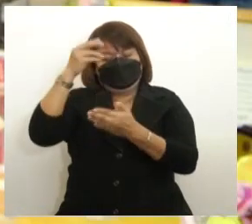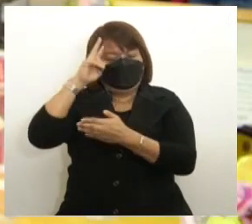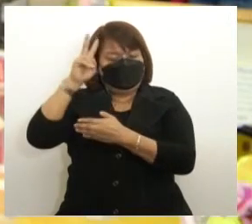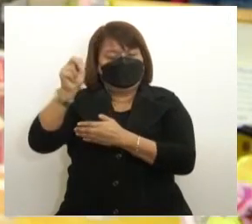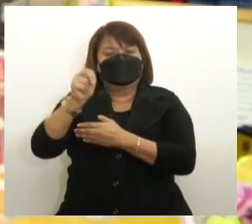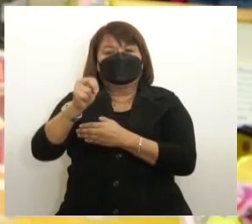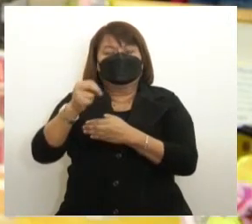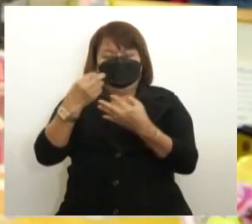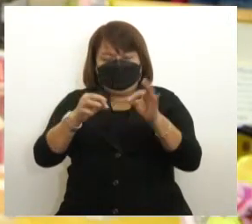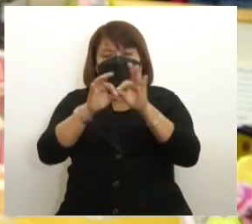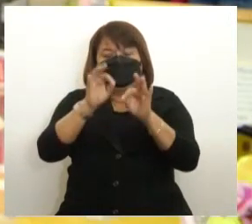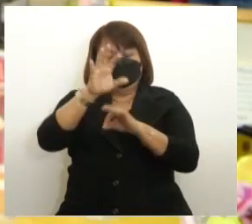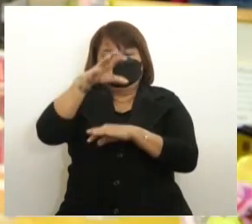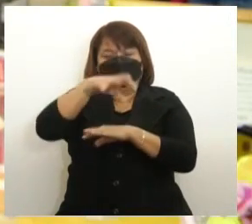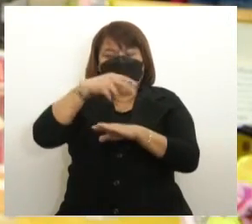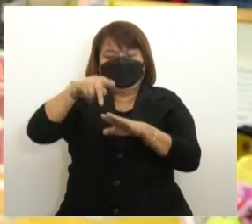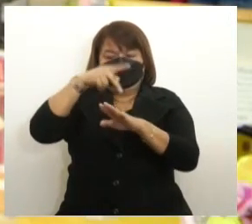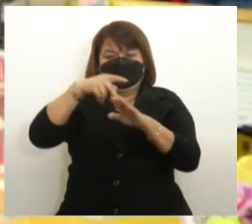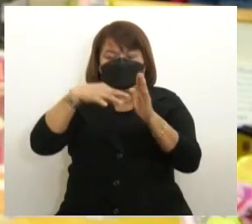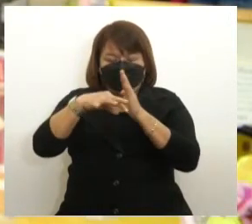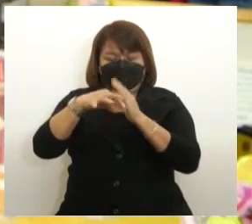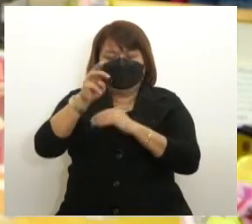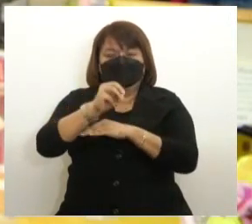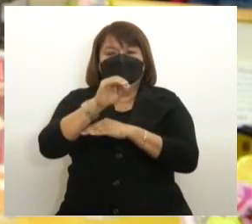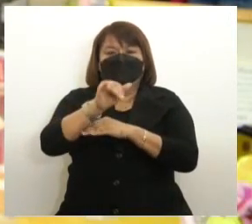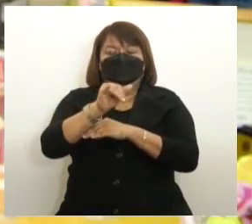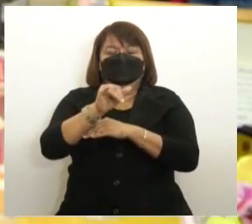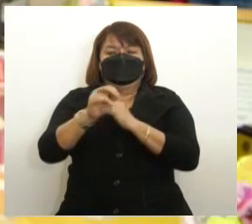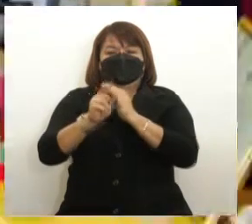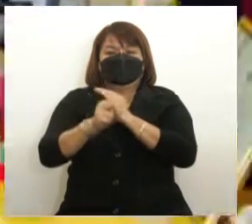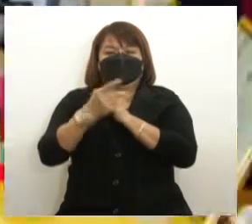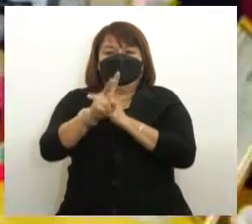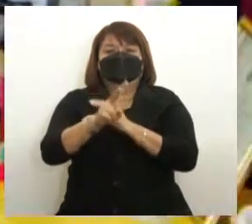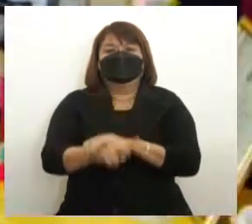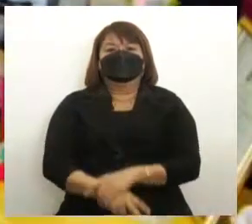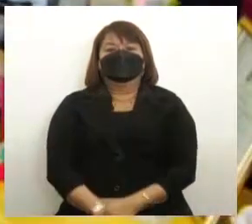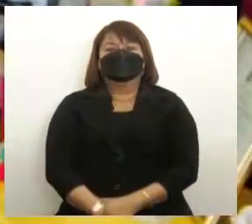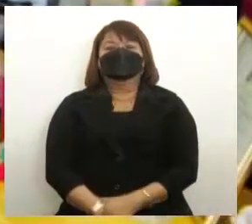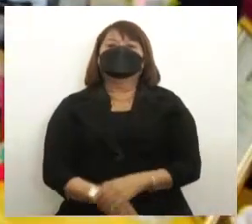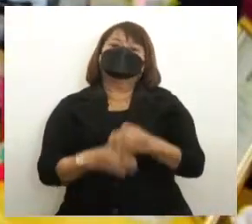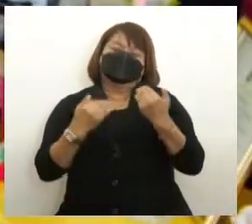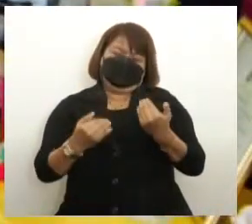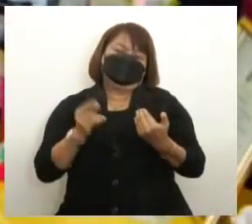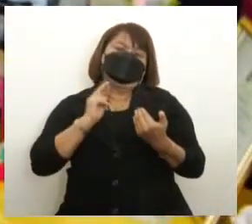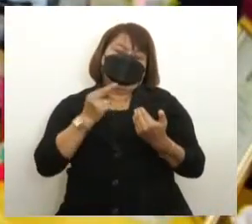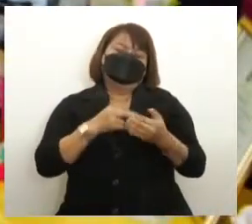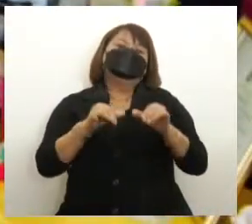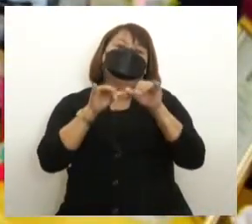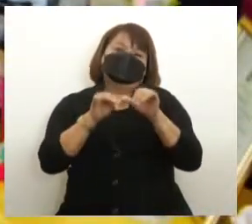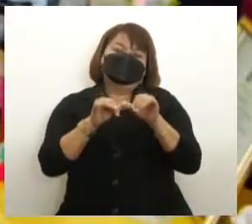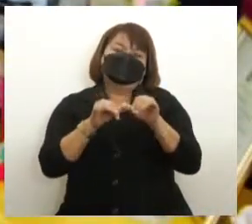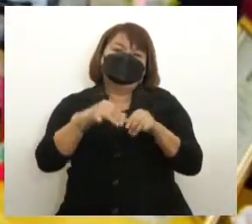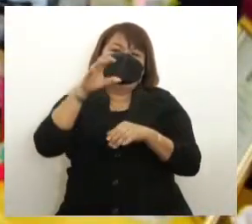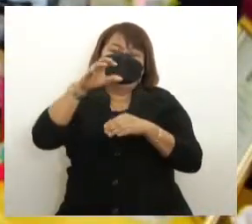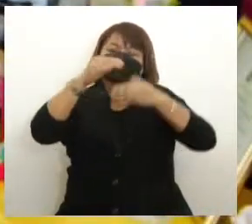ของสำนักงานเขตพื้นที่การศึกษามัธยมศึกษานครพนมครับ ตอนนี้นะคะเราก็ไม่อยู่กันที่ซุ้มนิทรรศ